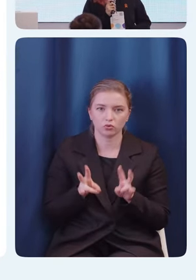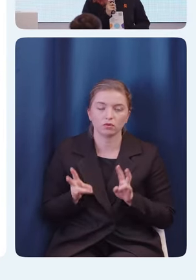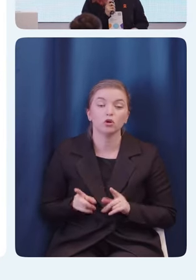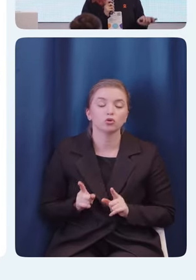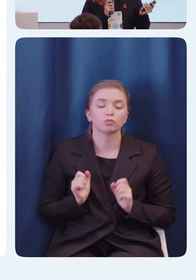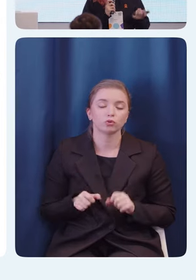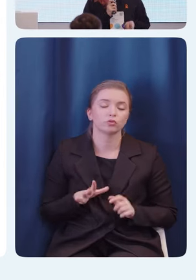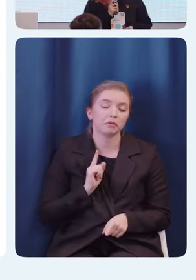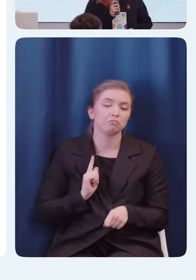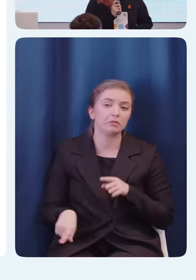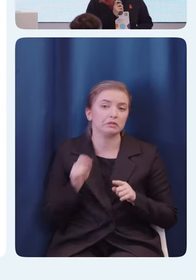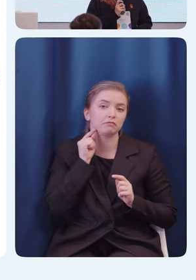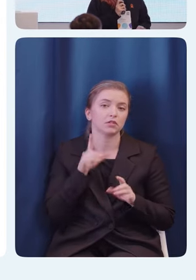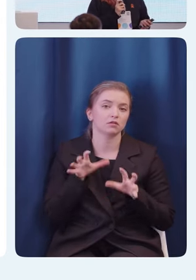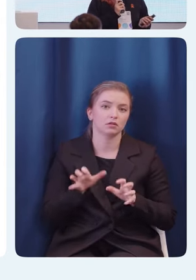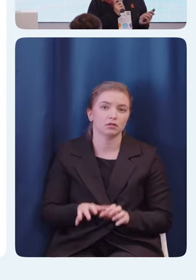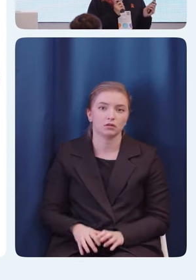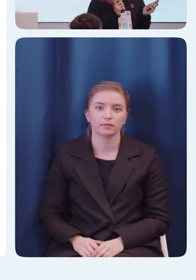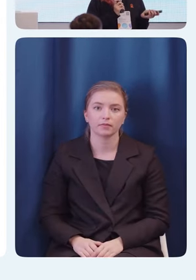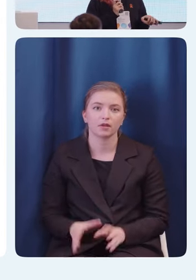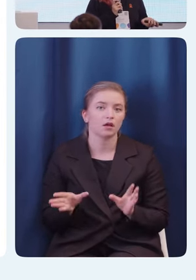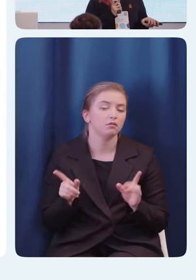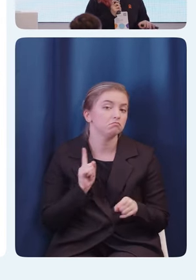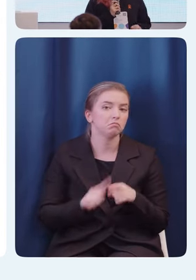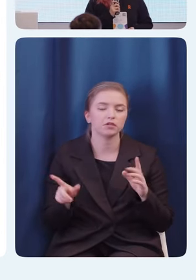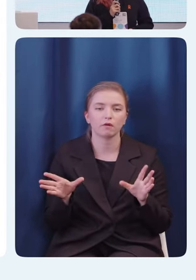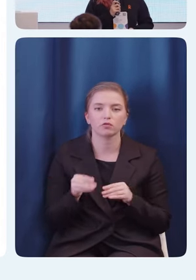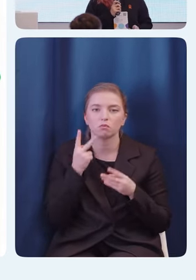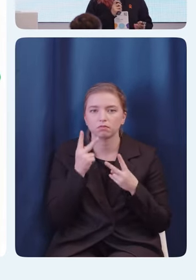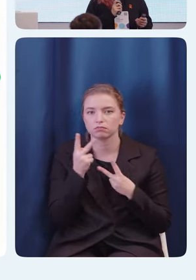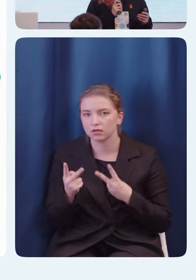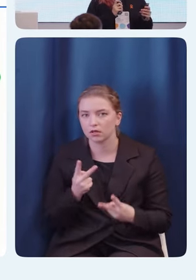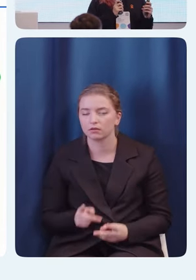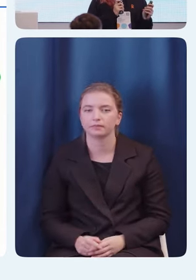можно было быстрее все